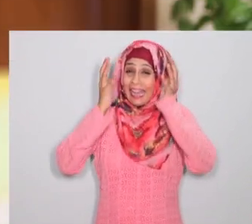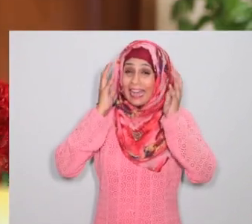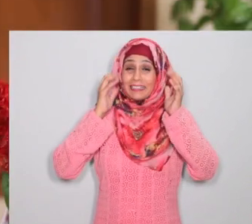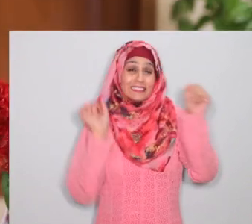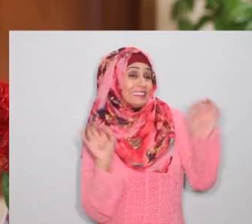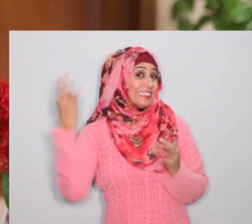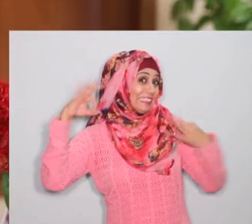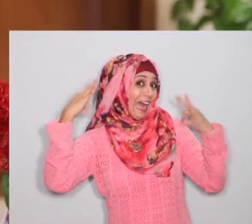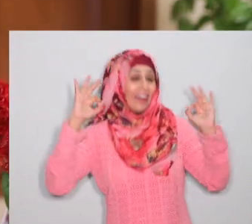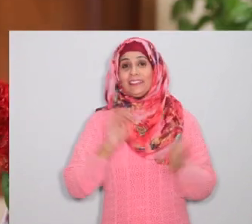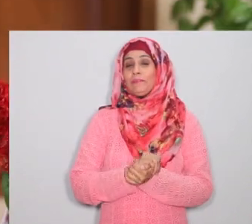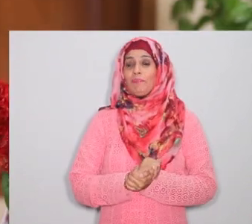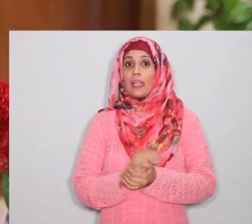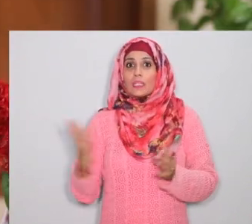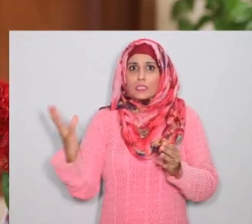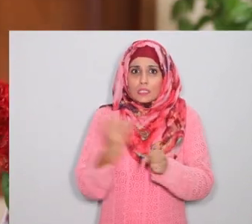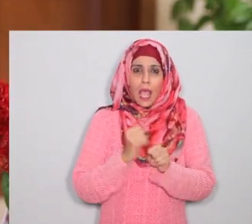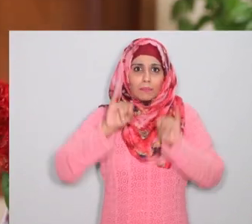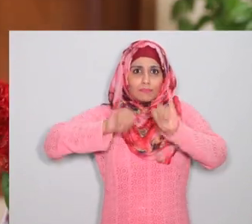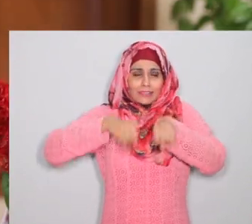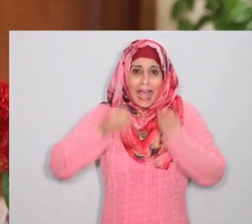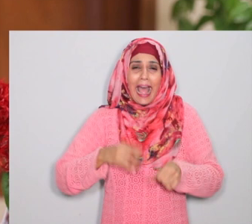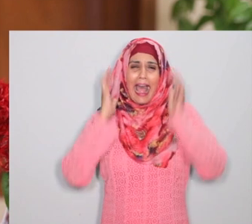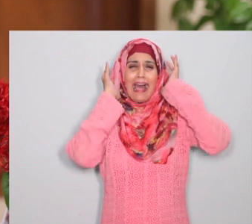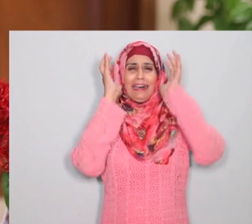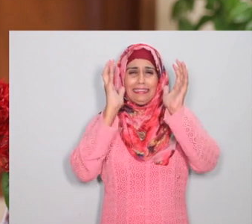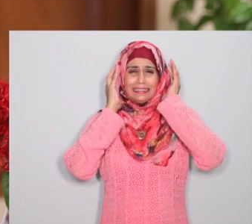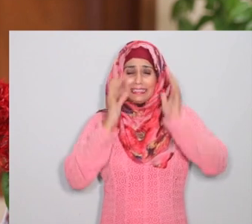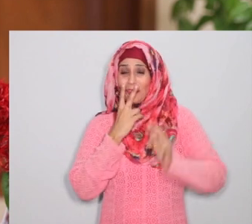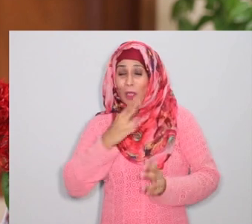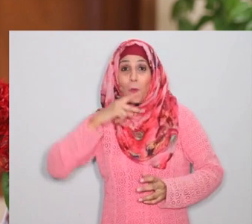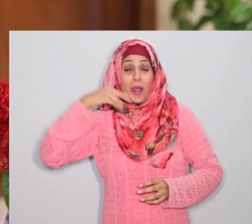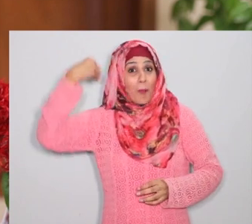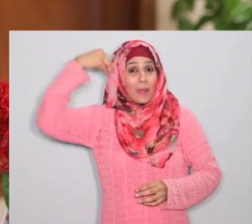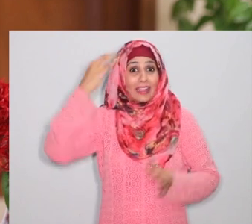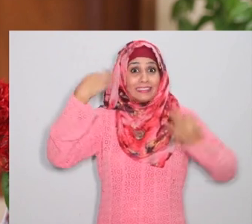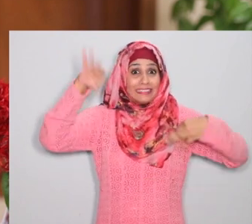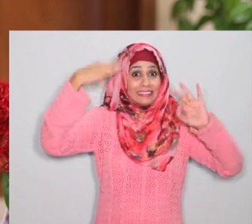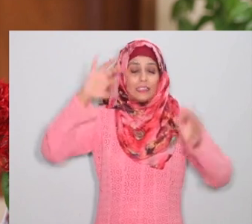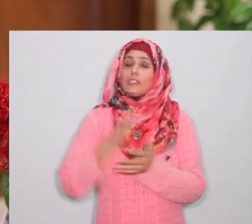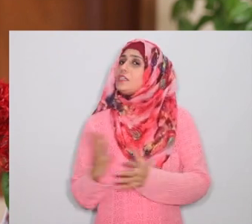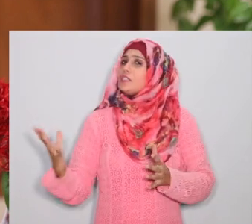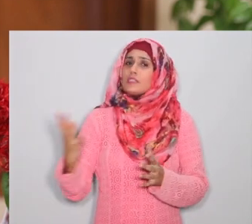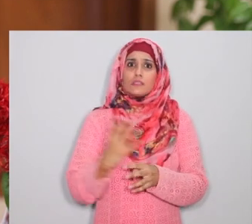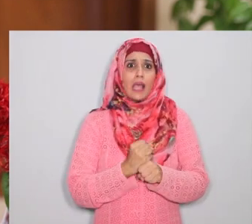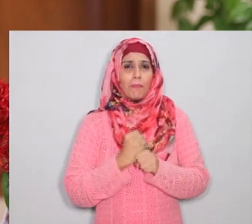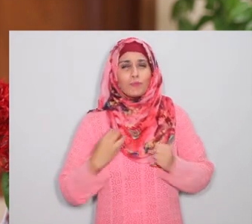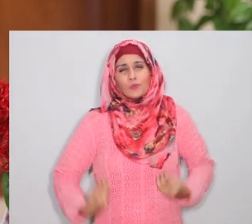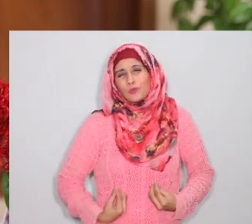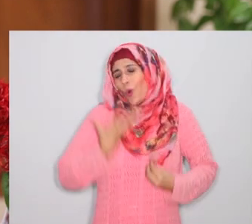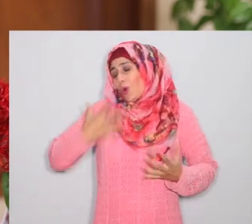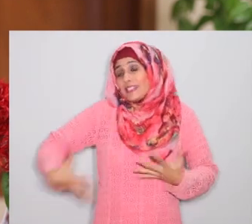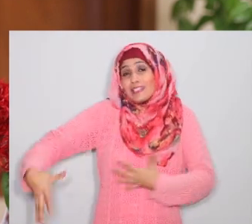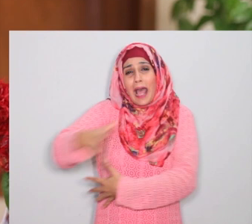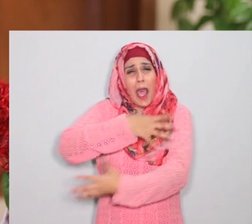ईंधन आज देखकर सब जानवर से लोट-पोट होने लगे इसके बाद तो एक मेले जैसा माहौल